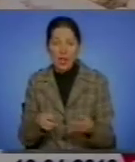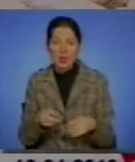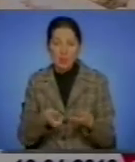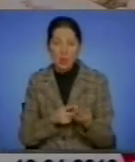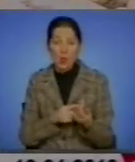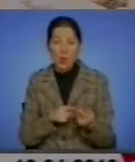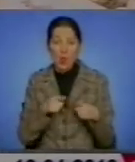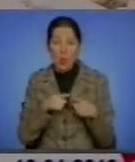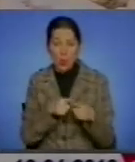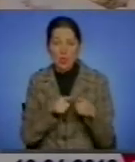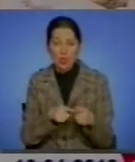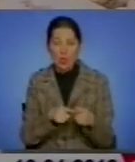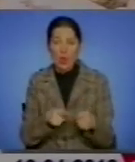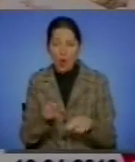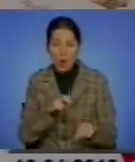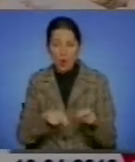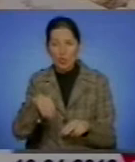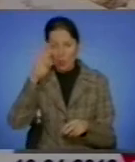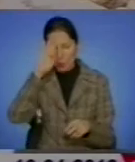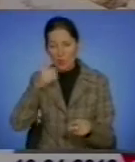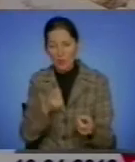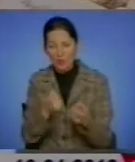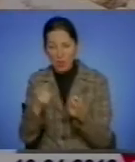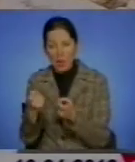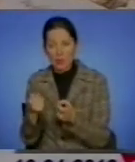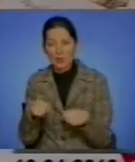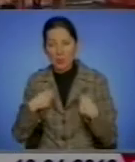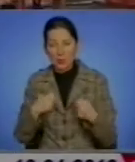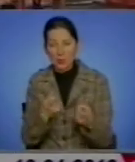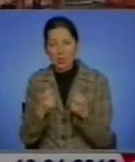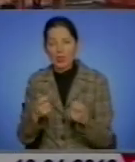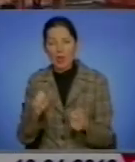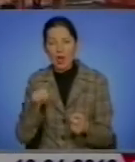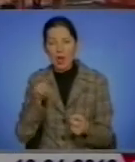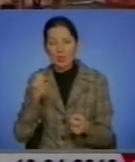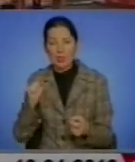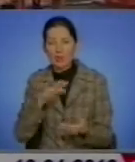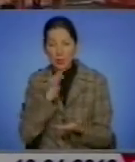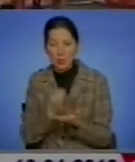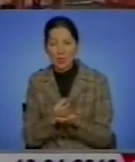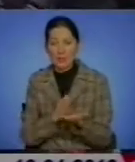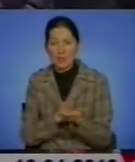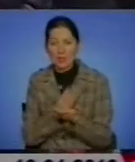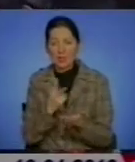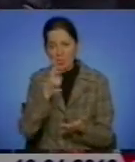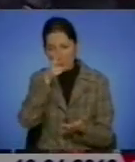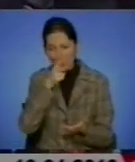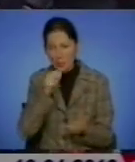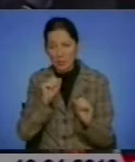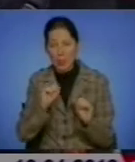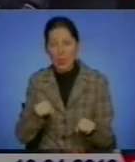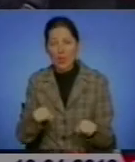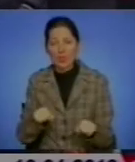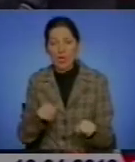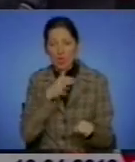хлопців і стараються їх притягнути до адміністративної відповідальності. Відслуживши 3 місяці під час строкової служби, можна